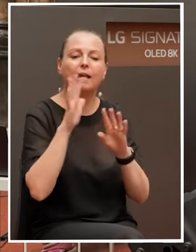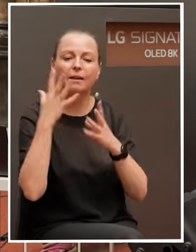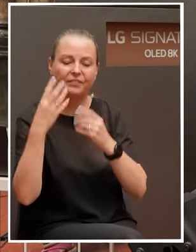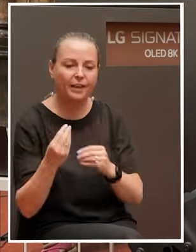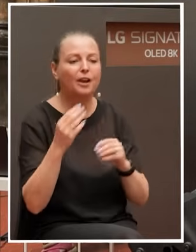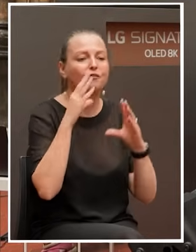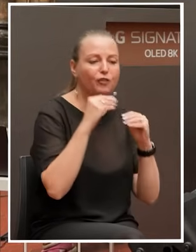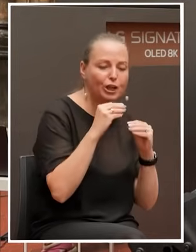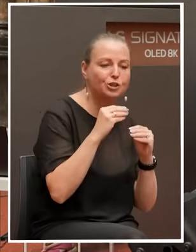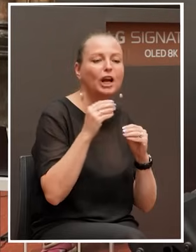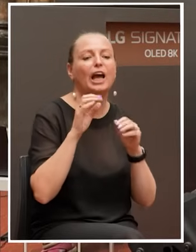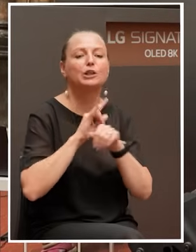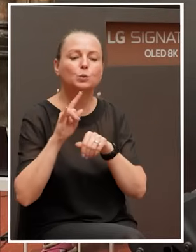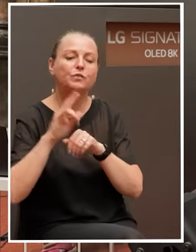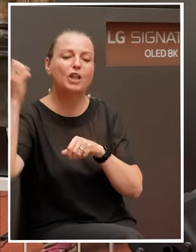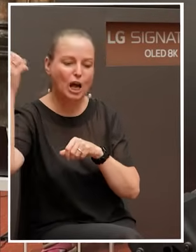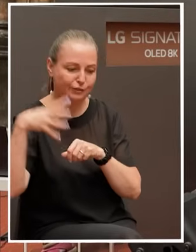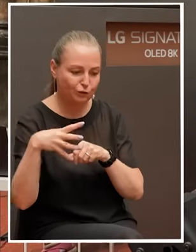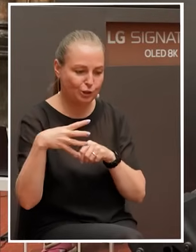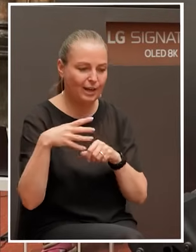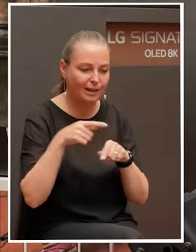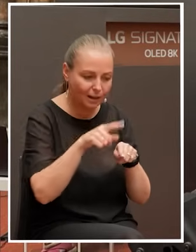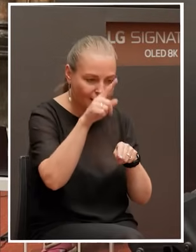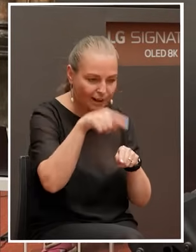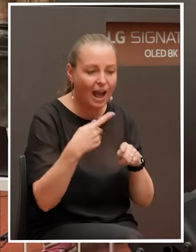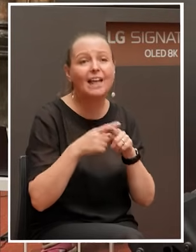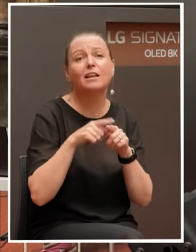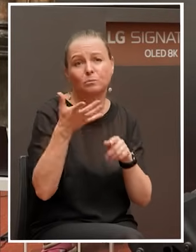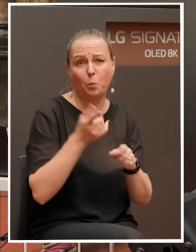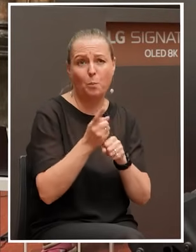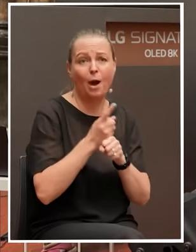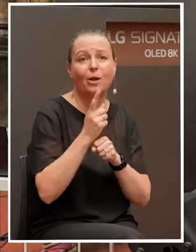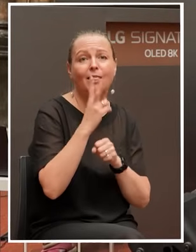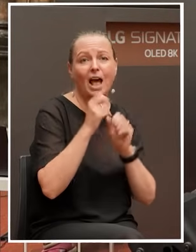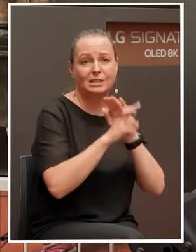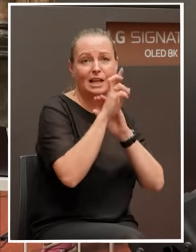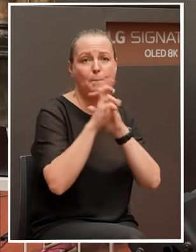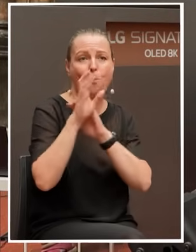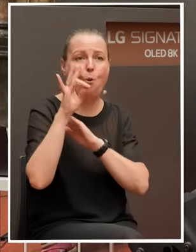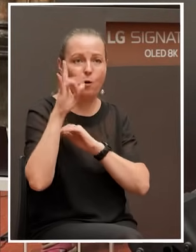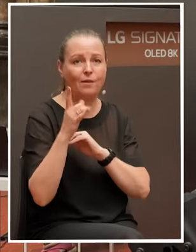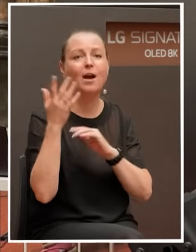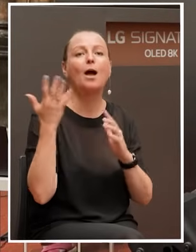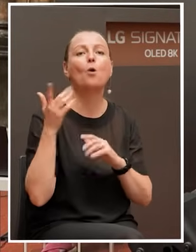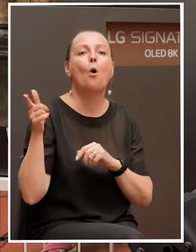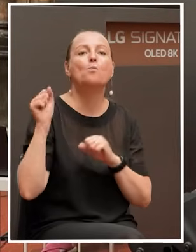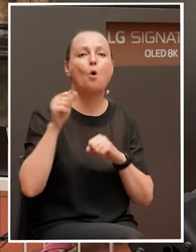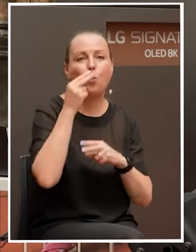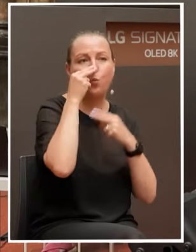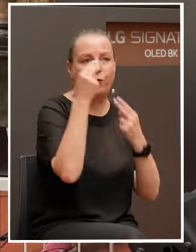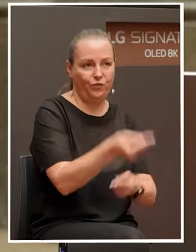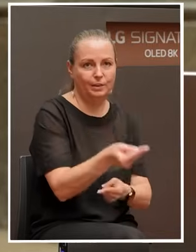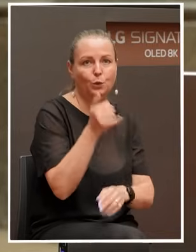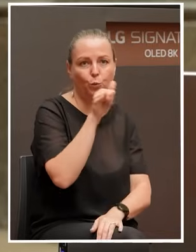дня, ночь, искусственное освещение. Это же пародия на собор, который он мог видеть у